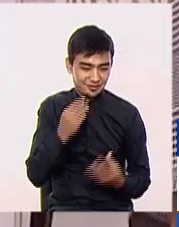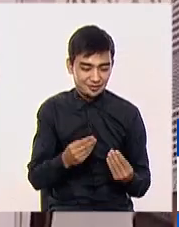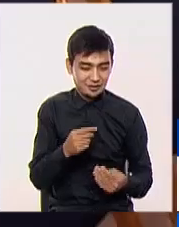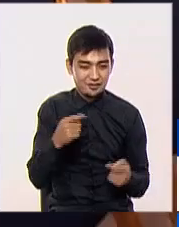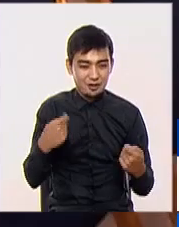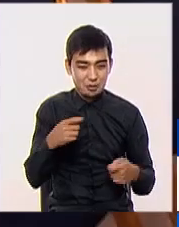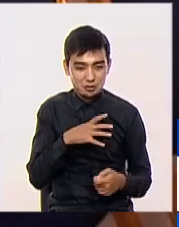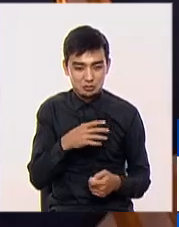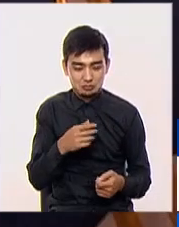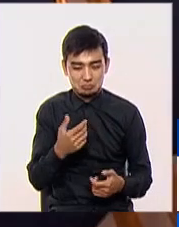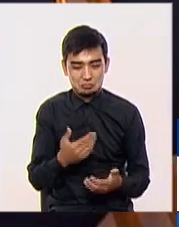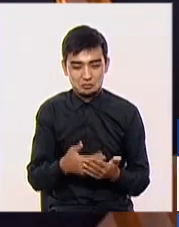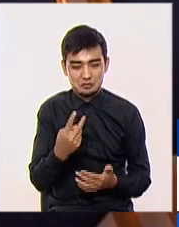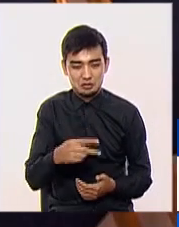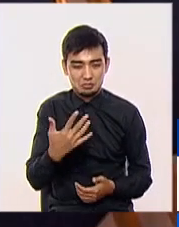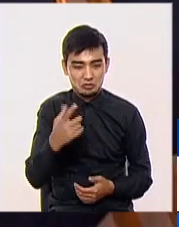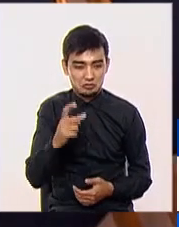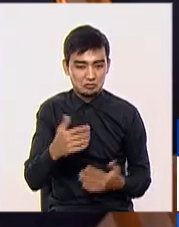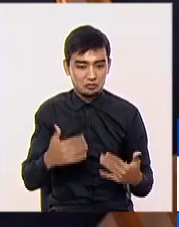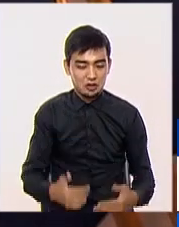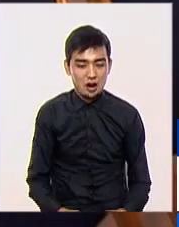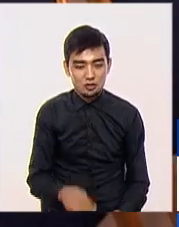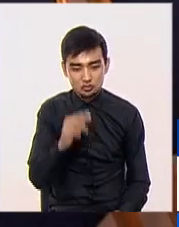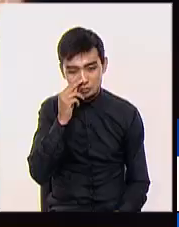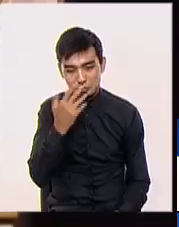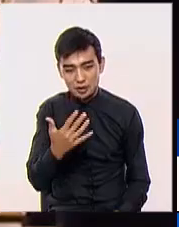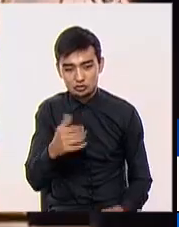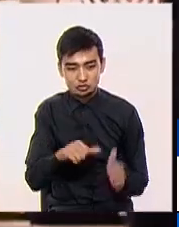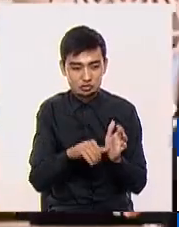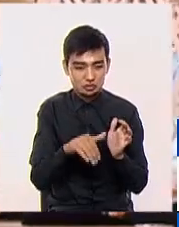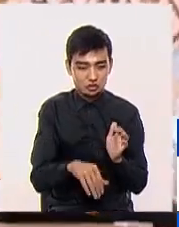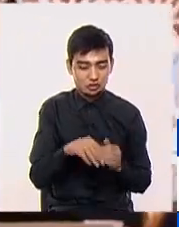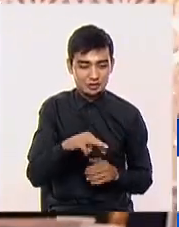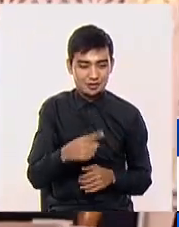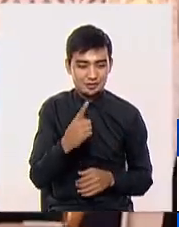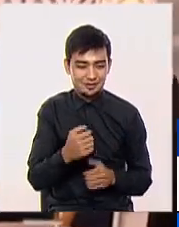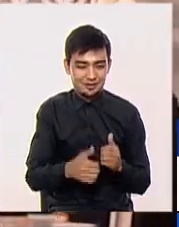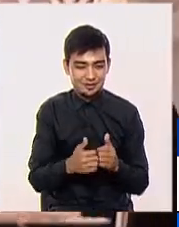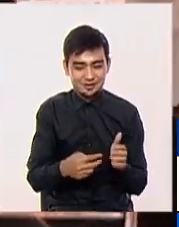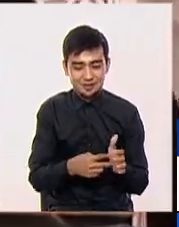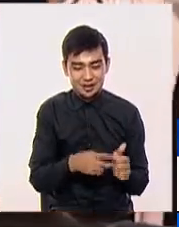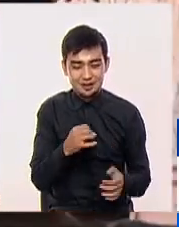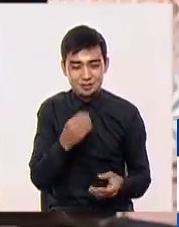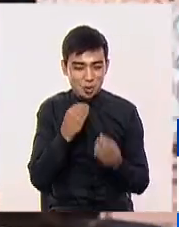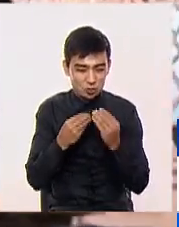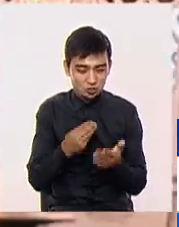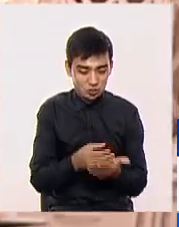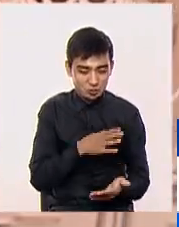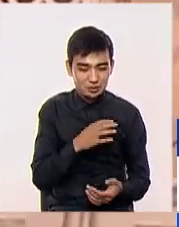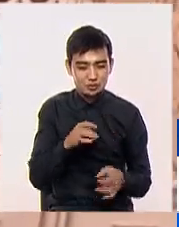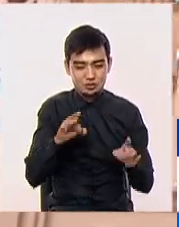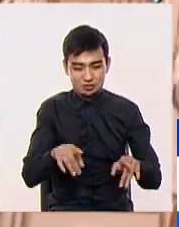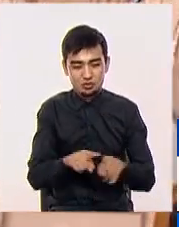25 человек. Средний чек на одного человека в Шымкенте 5-6 тысяч тенге. Из-за подорожавших продуктов поднялись и цены в